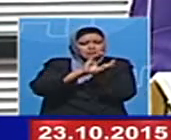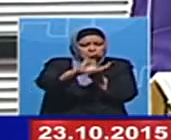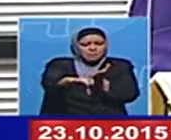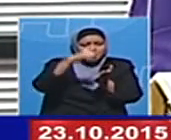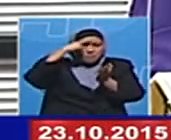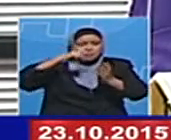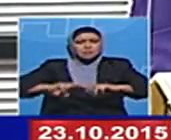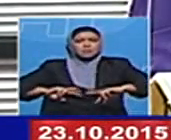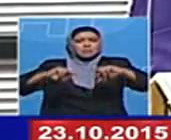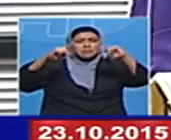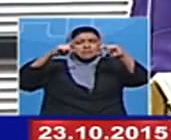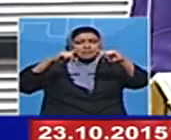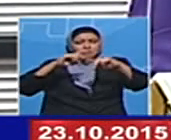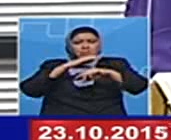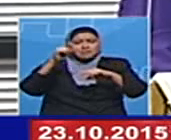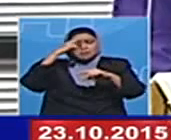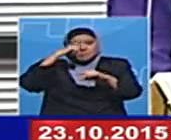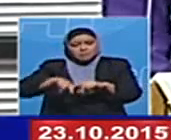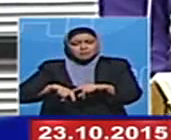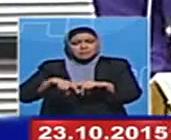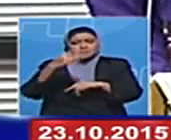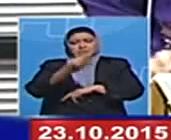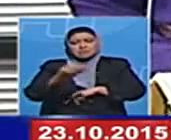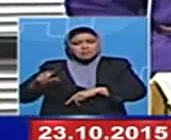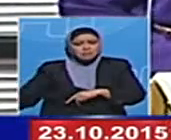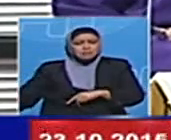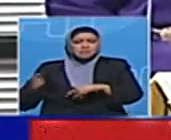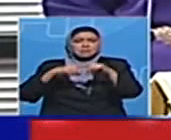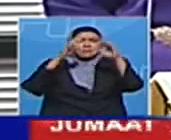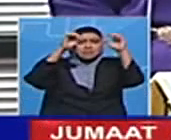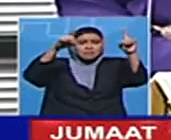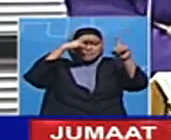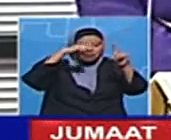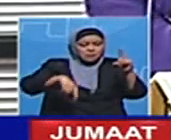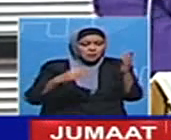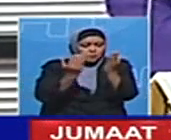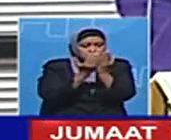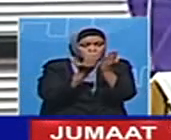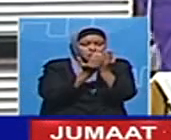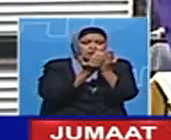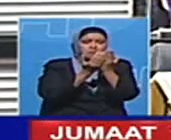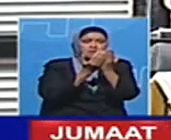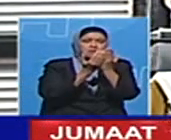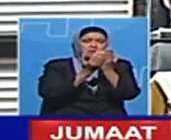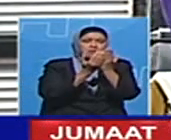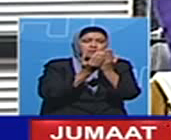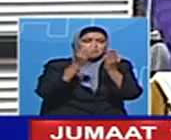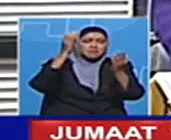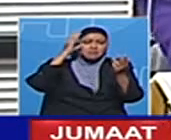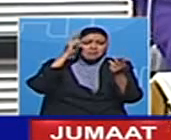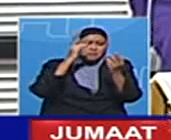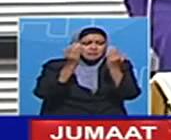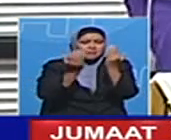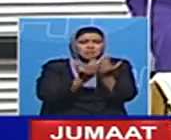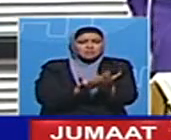membangunkan dan menyelenggara fasiliti pendidikan untuk Sekolah kebangsaan sekolah jenis kebangsaan Cina